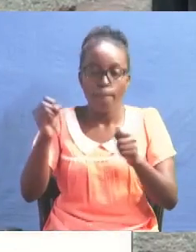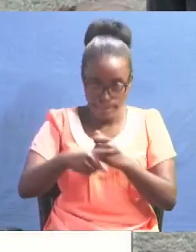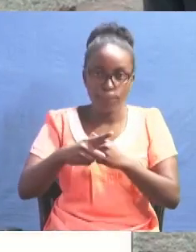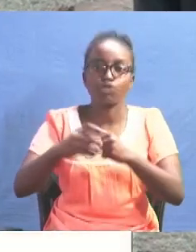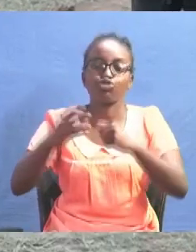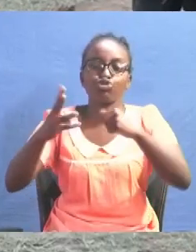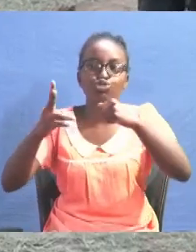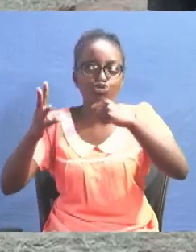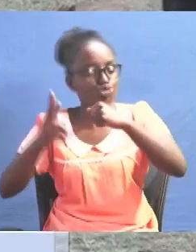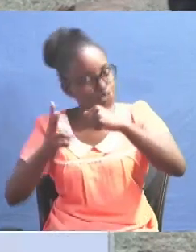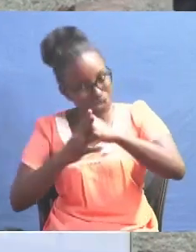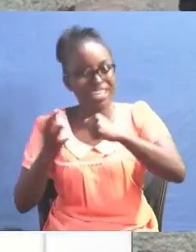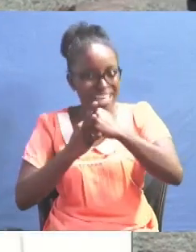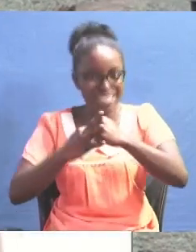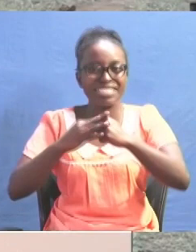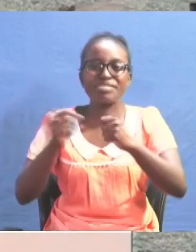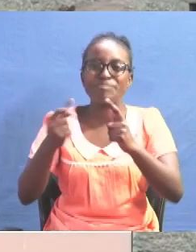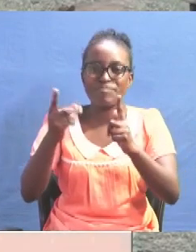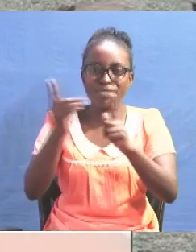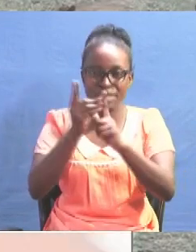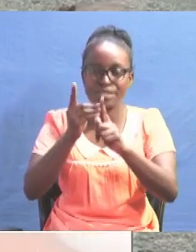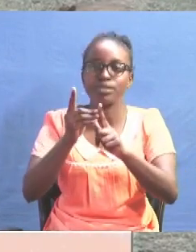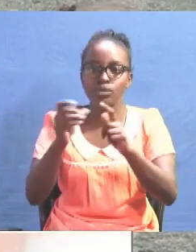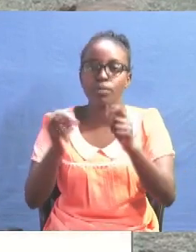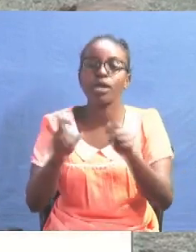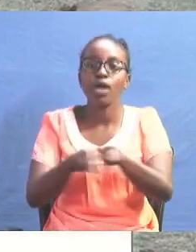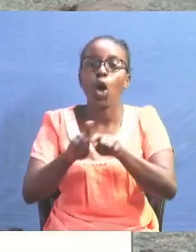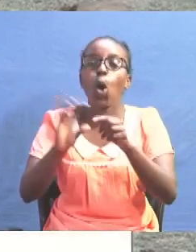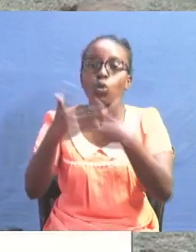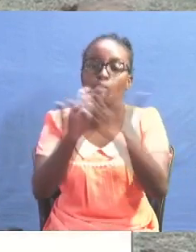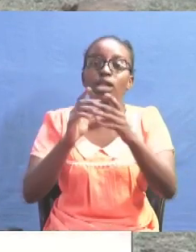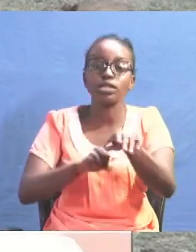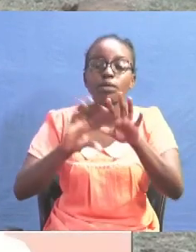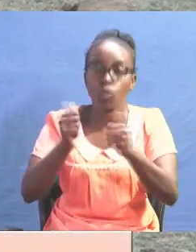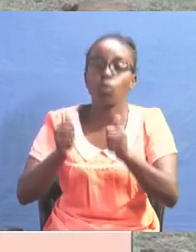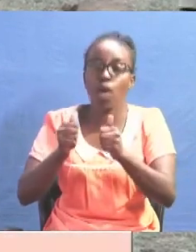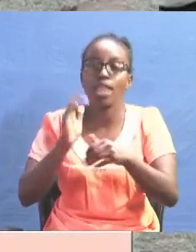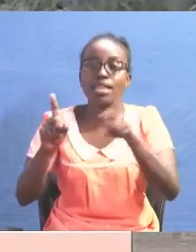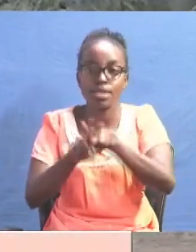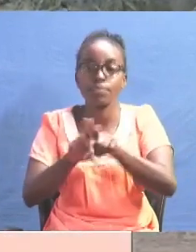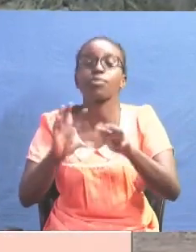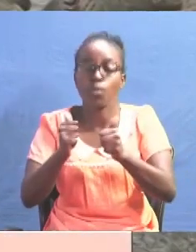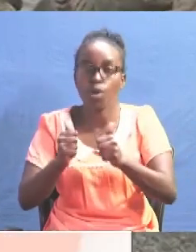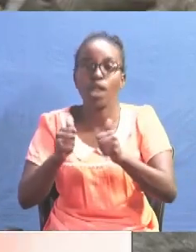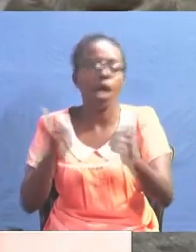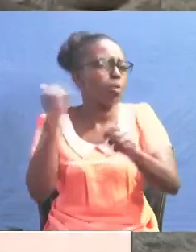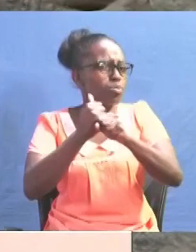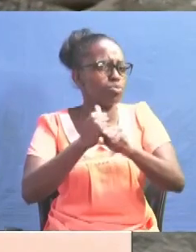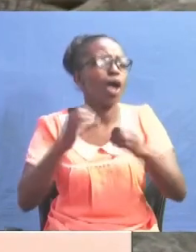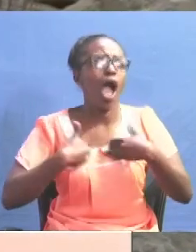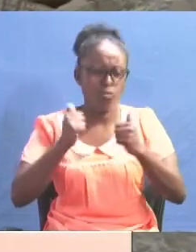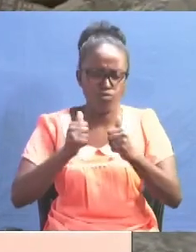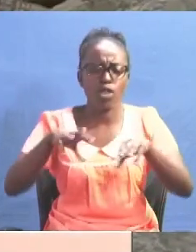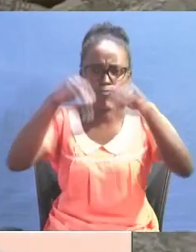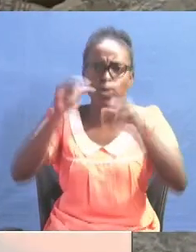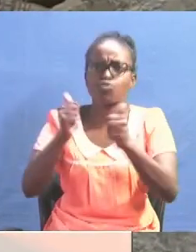lakini hakuwaifika kwenye kituo chake cha kazi. Mwalimu mwenzake Cornelius Chumba alieleza hali ya simanzi walipokuta baadhi ya vitu vyake